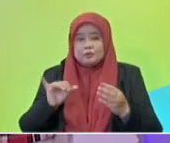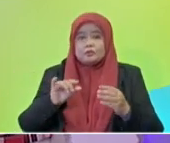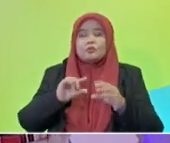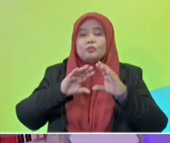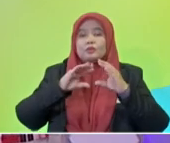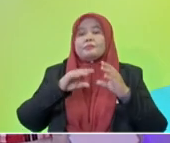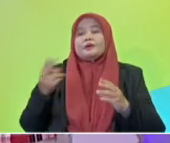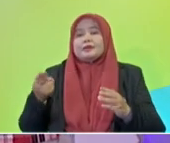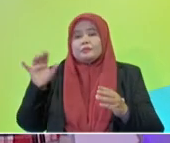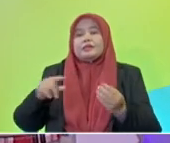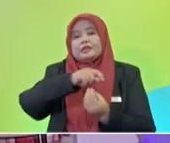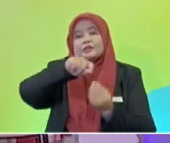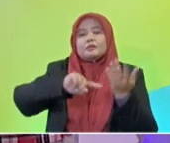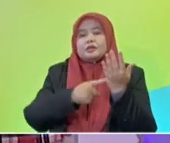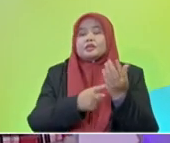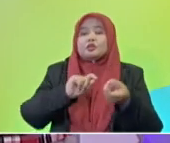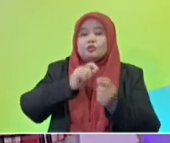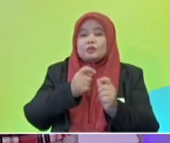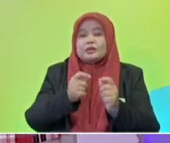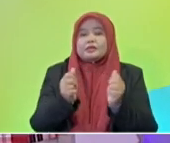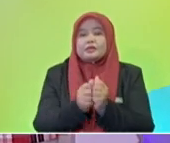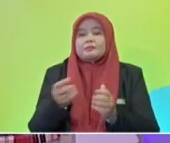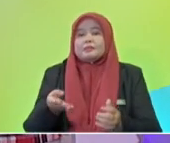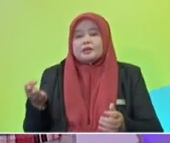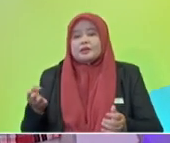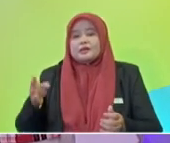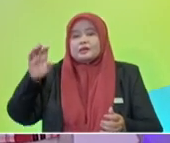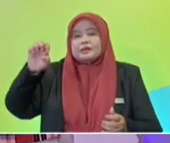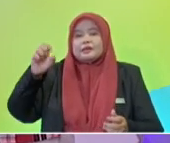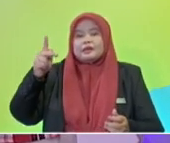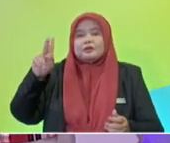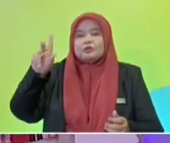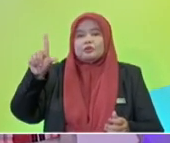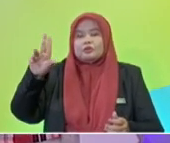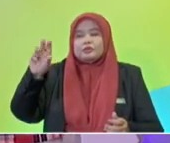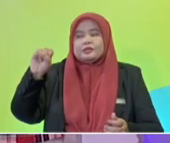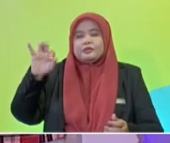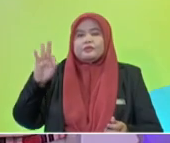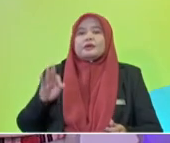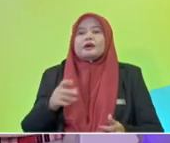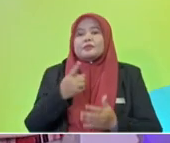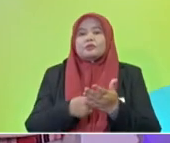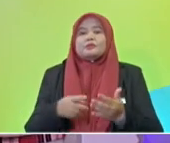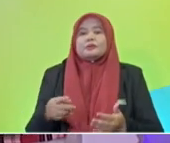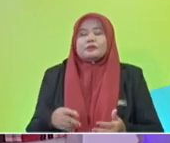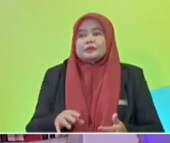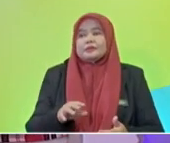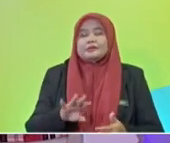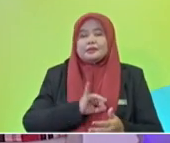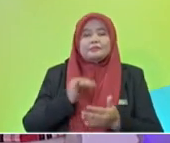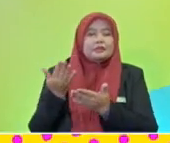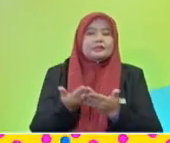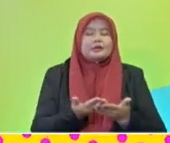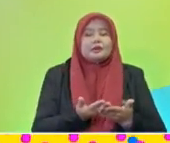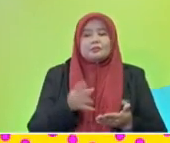tukar kita tukar dengan barangan eksklusif apa barangan itu Mari kita lihat baik Seterusnya saya minta adik